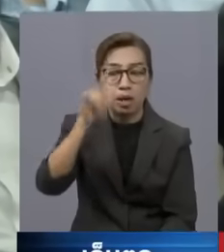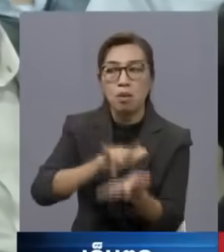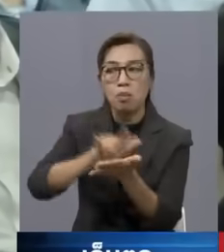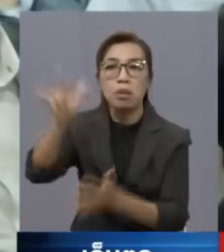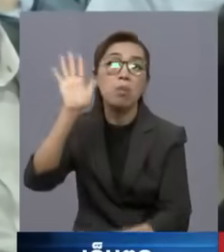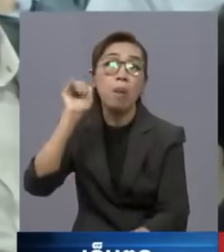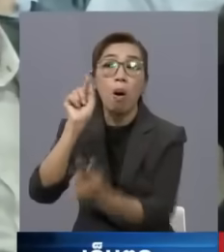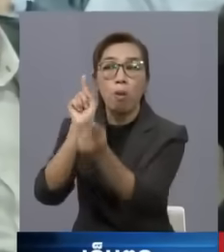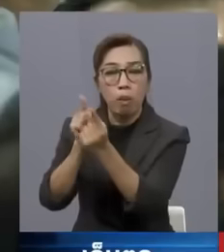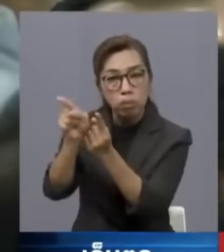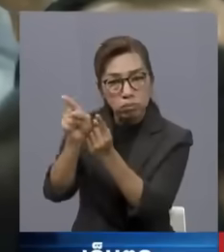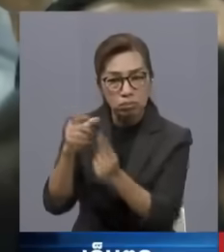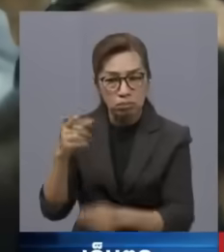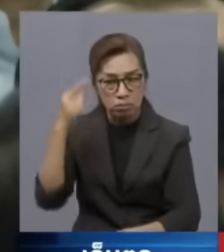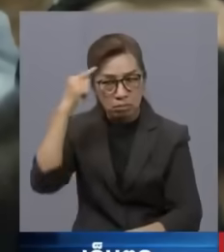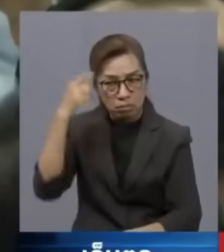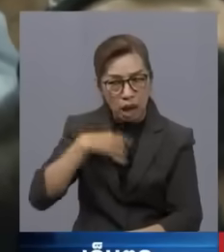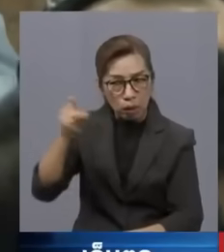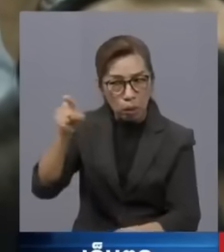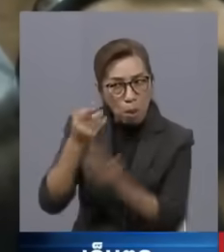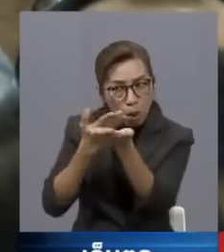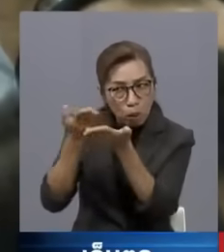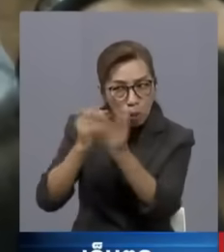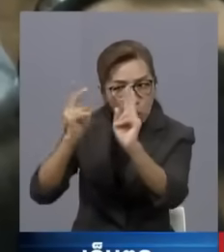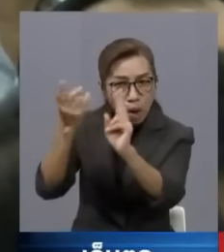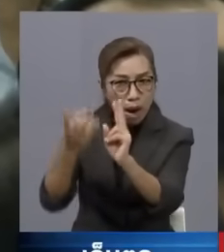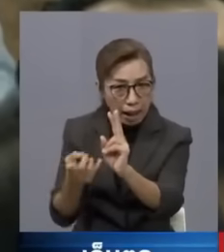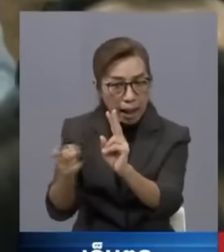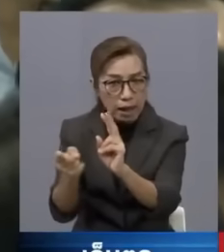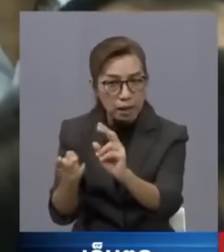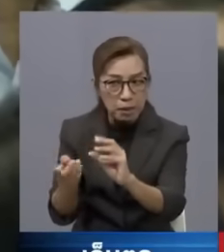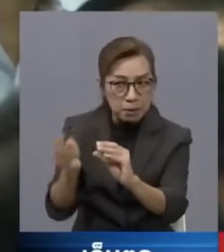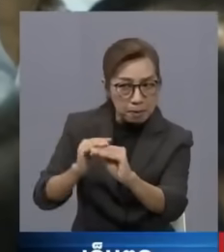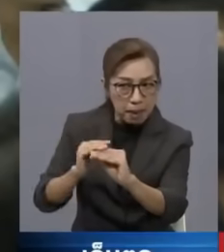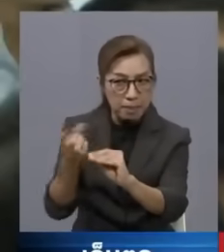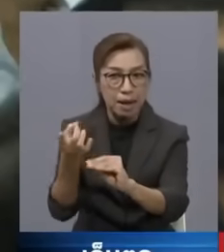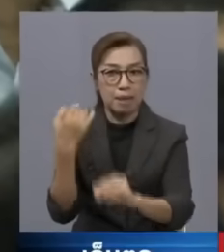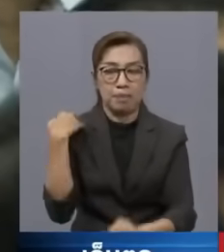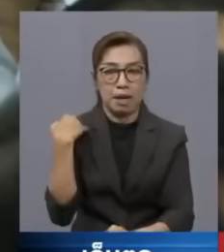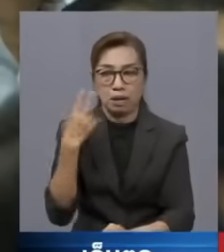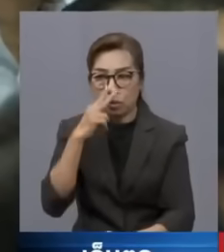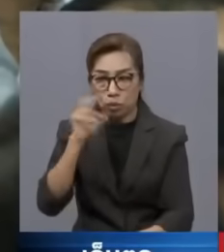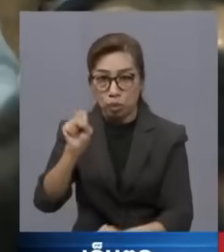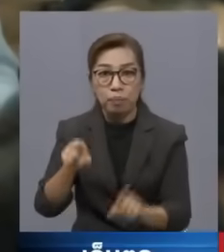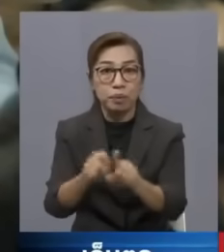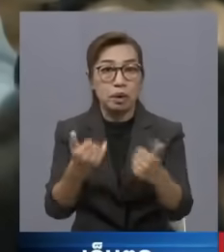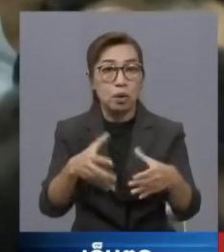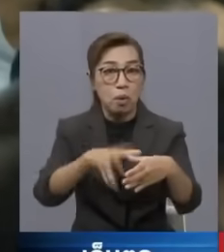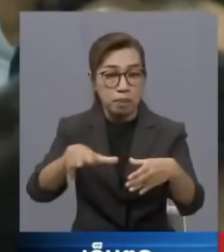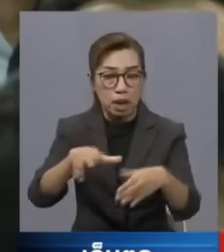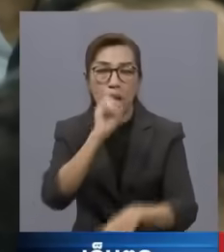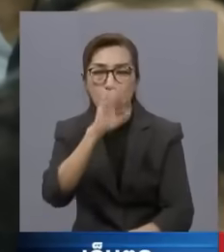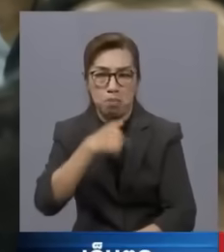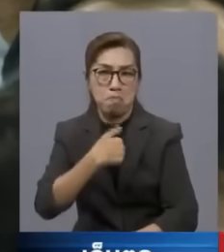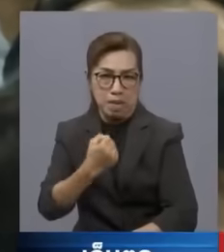ไรมีการเจรจาอะไรเพิ่มเติมด้วยหรือเปล่านะครับขณะเดียวกันเองเนี่ยเรื่องของการรวบรวมเสียงที่เพื่อไทยเขา